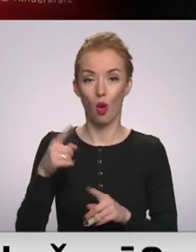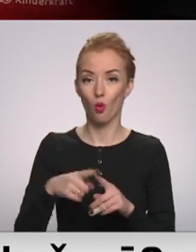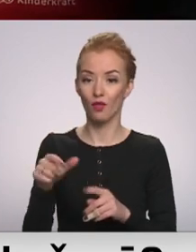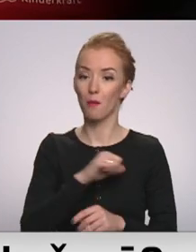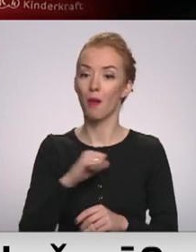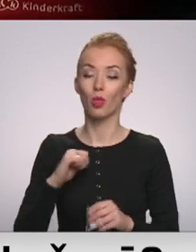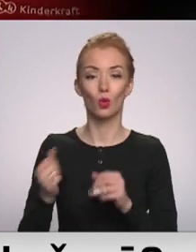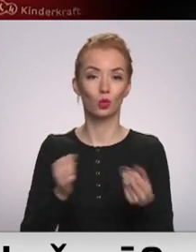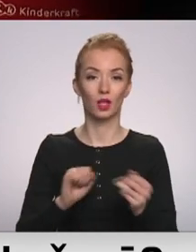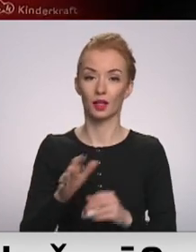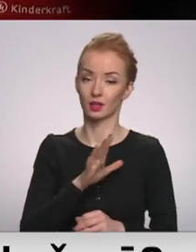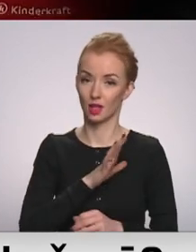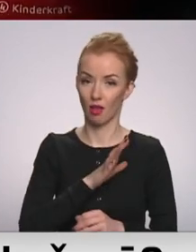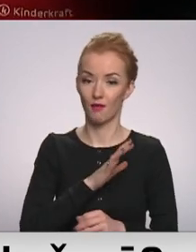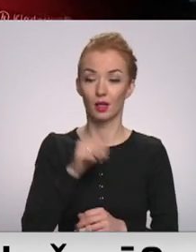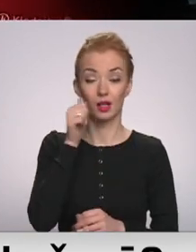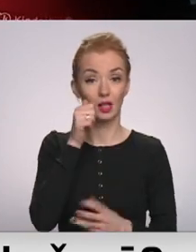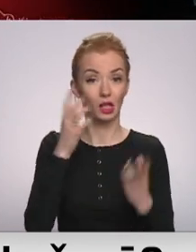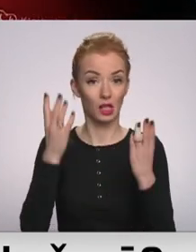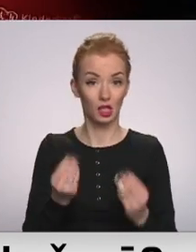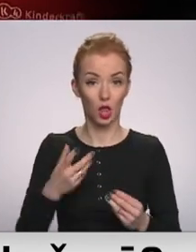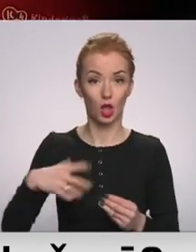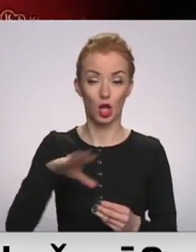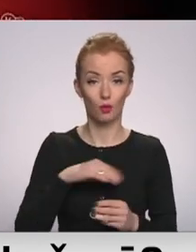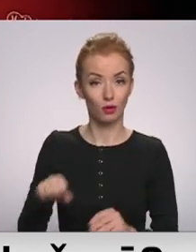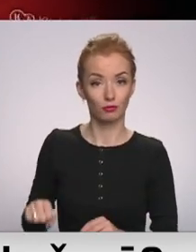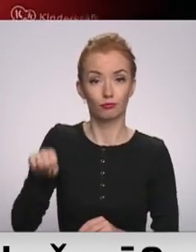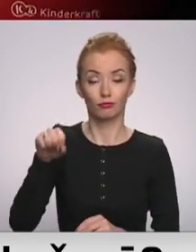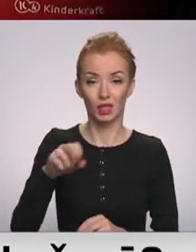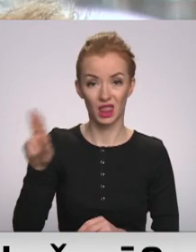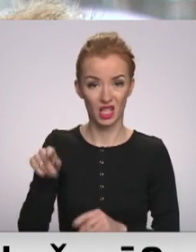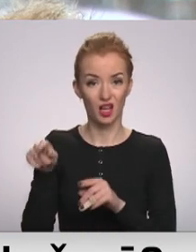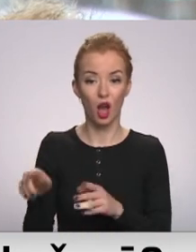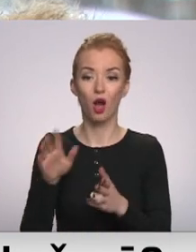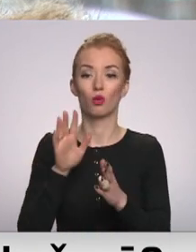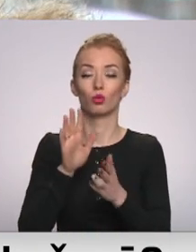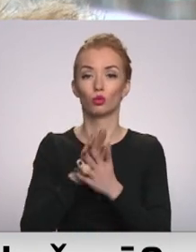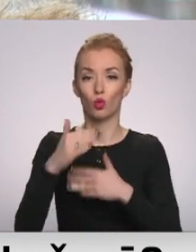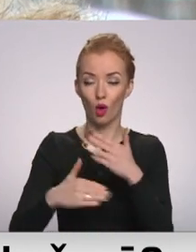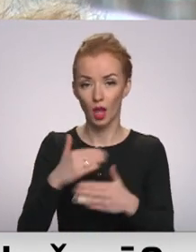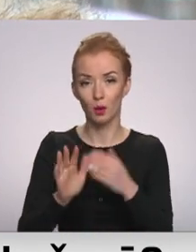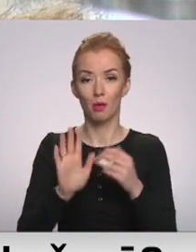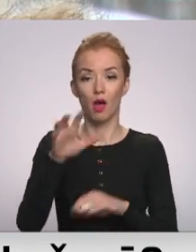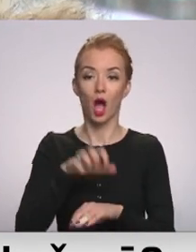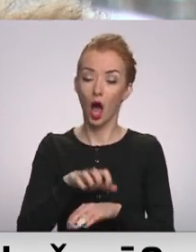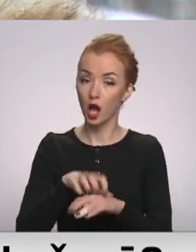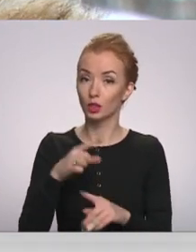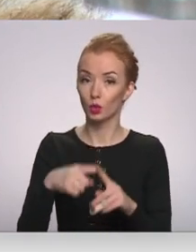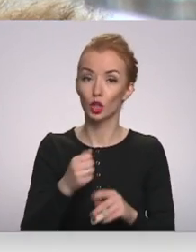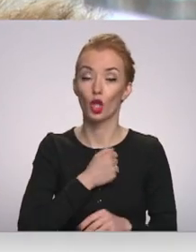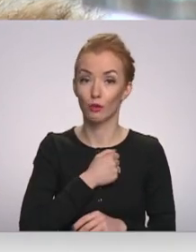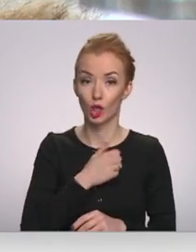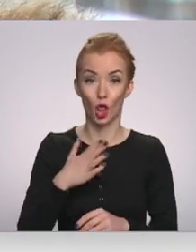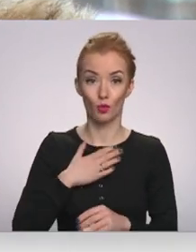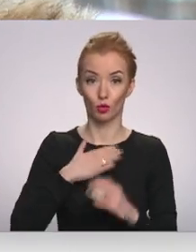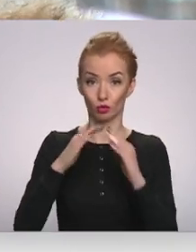pārvietoties nespēja. Ikdiena mums jāiet ar Diānu uz visādām nodarbībām, pie ārstiem. Un, diemžēl, mūsu kapņutelpa